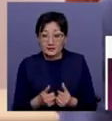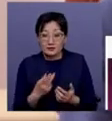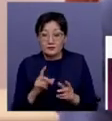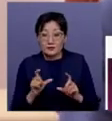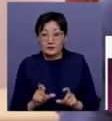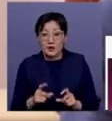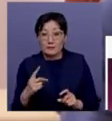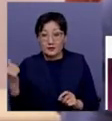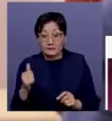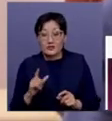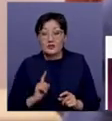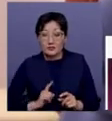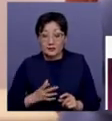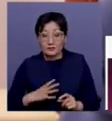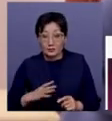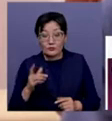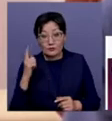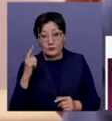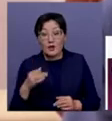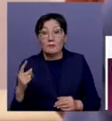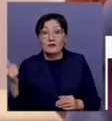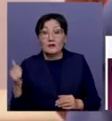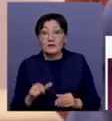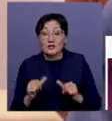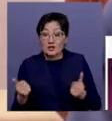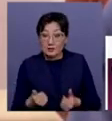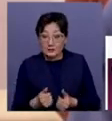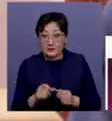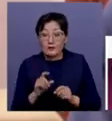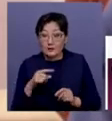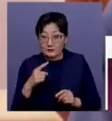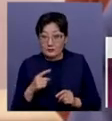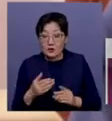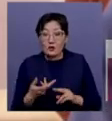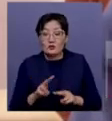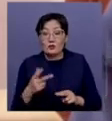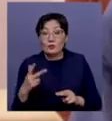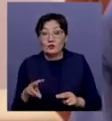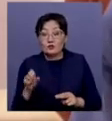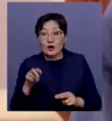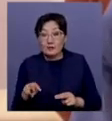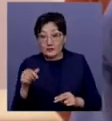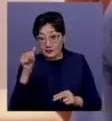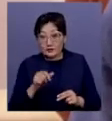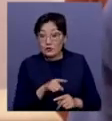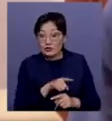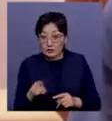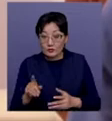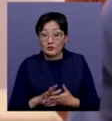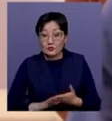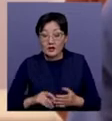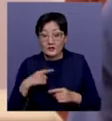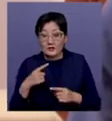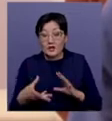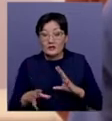аптаға шыдаймын деп ойладым, өйткені осыған дейін бір жұмаға ғана жабат деп айтқан болатын. Кейін 30 сәуірге дейін ұзартылатыны туралы айтылды.